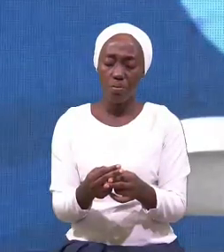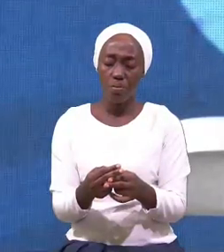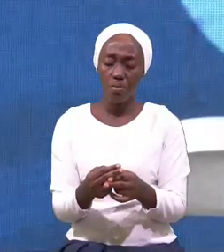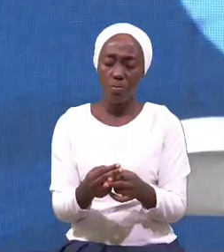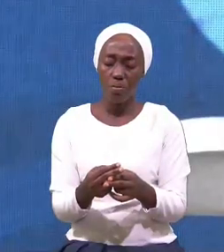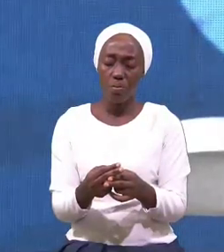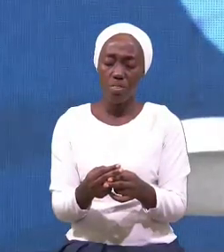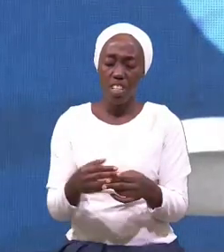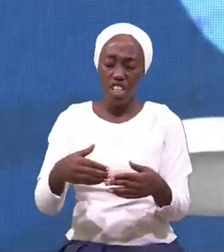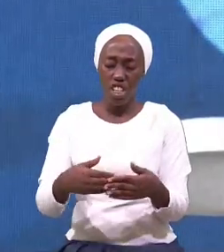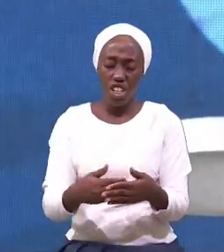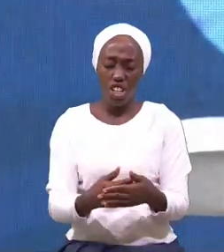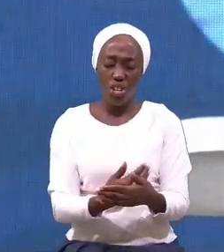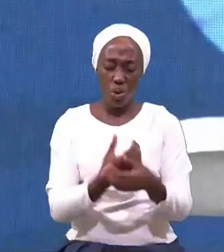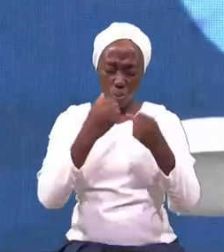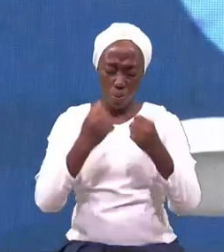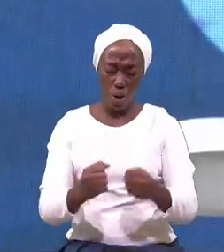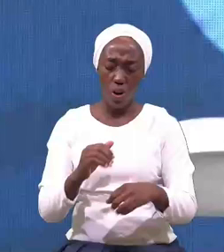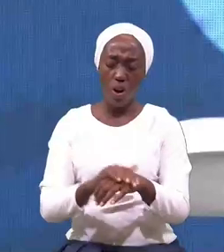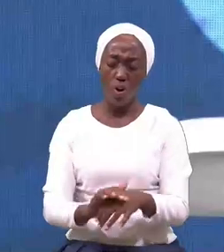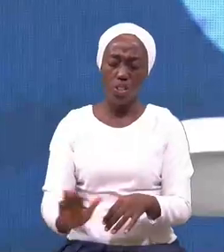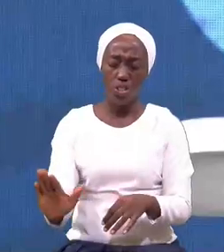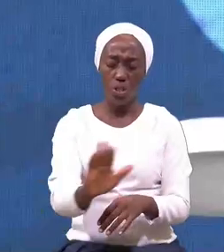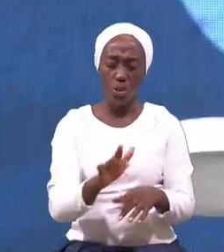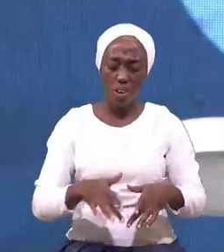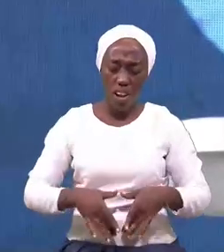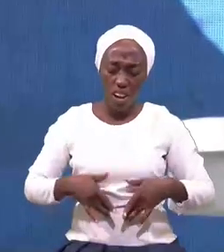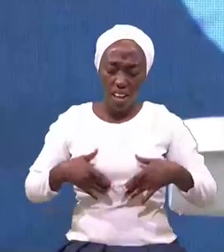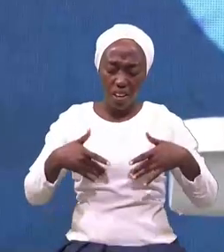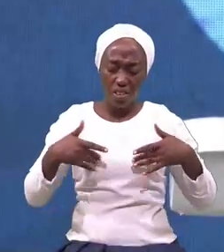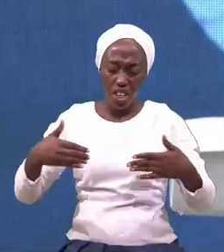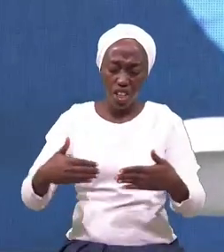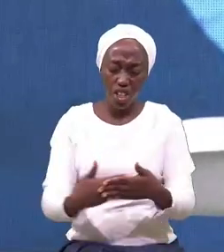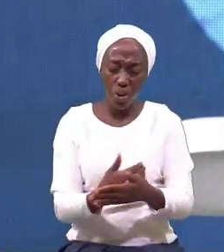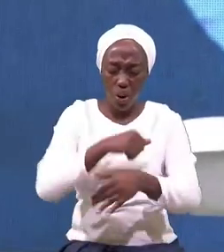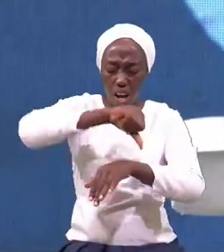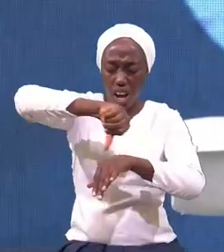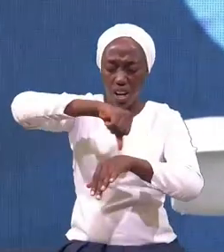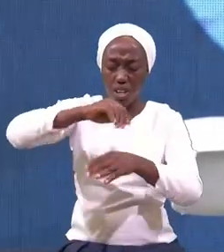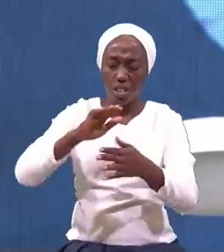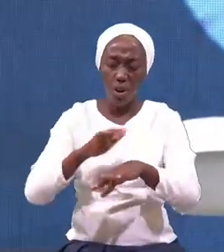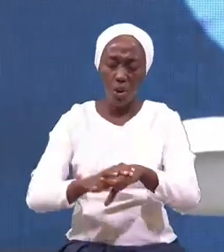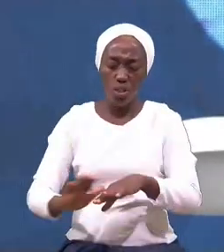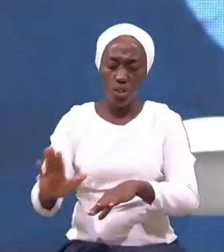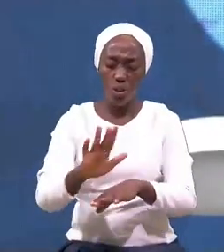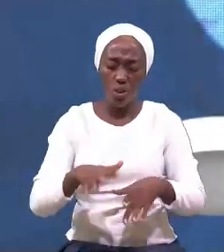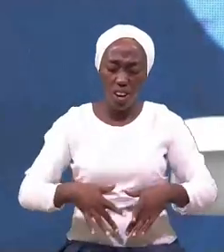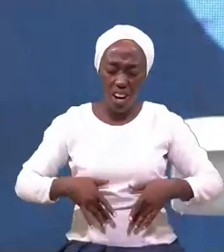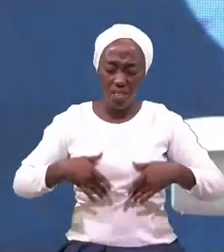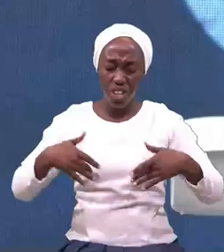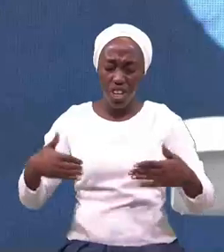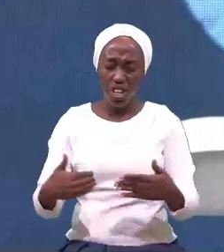Jésus. Une nouvelle puissance sur ton peuple. Une nouvelle onction sur ta vie.